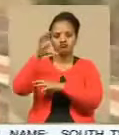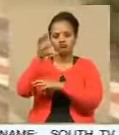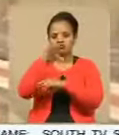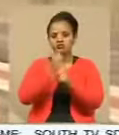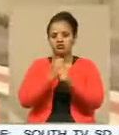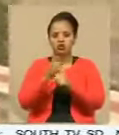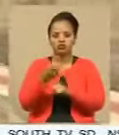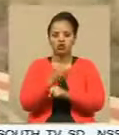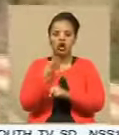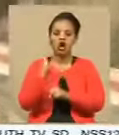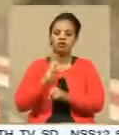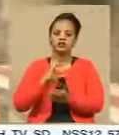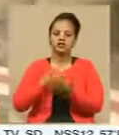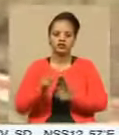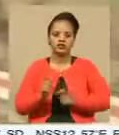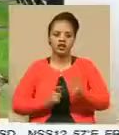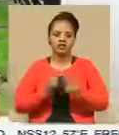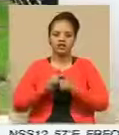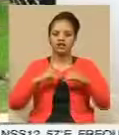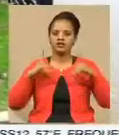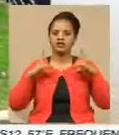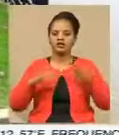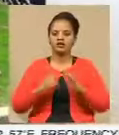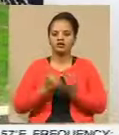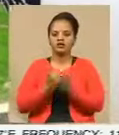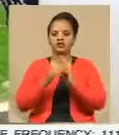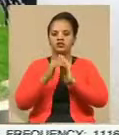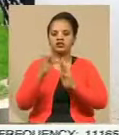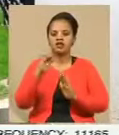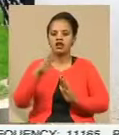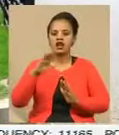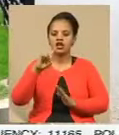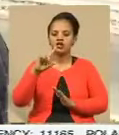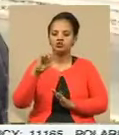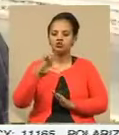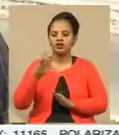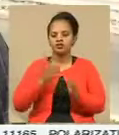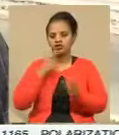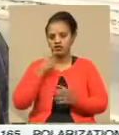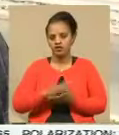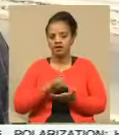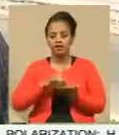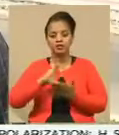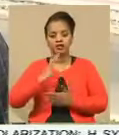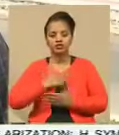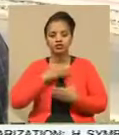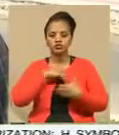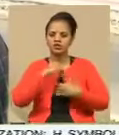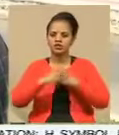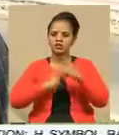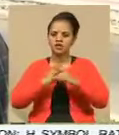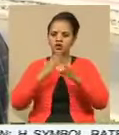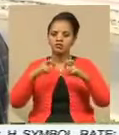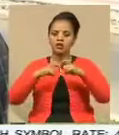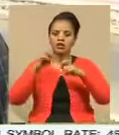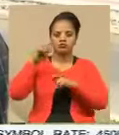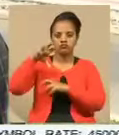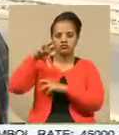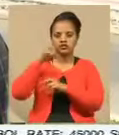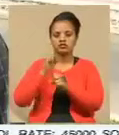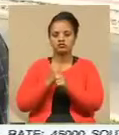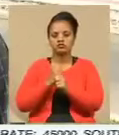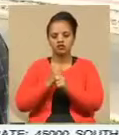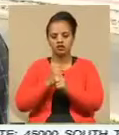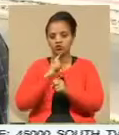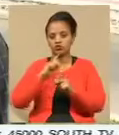እየተሰራ መሆኑን የሀዋሳ ከተማ አስተዳደር ከንቲባ ረዳት ፕሮፌሰር ጸጋዬ ቶጌ ተናግረዋል። ከተማችን ውስጥ ዘመናዊ መብራት ዝርጋታ ስራዎች በዚህ